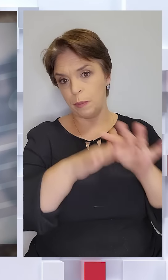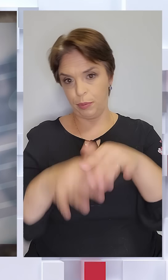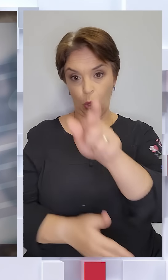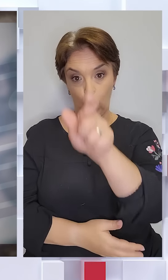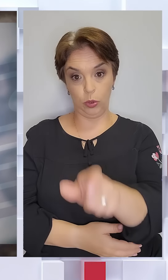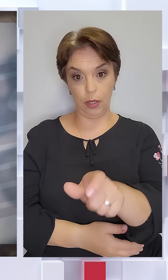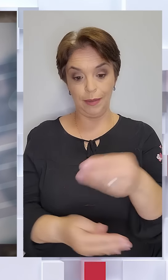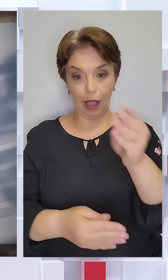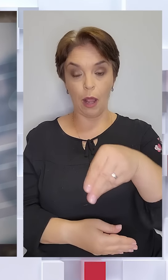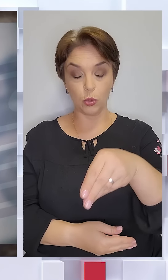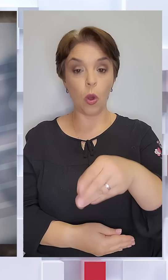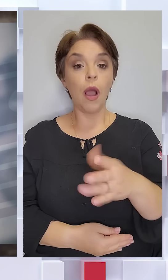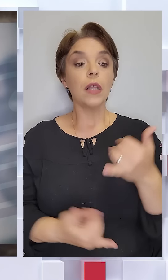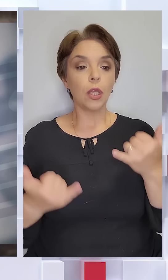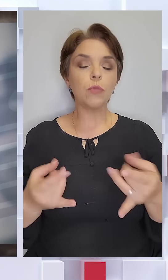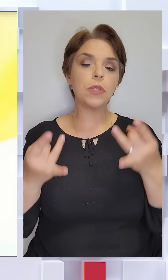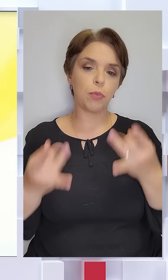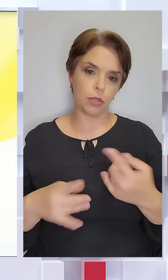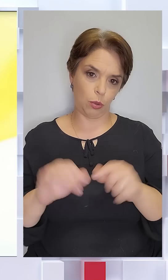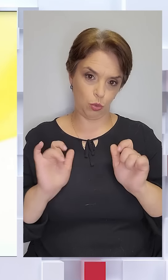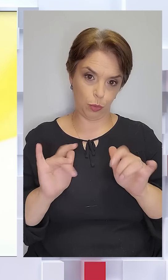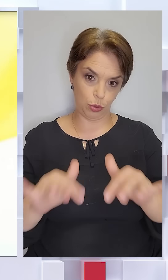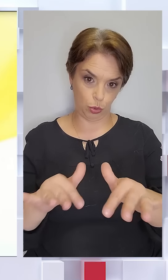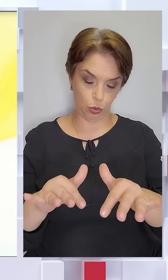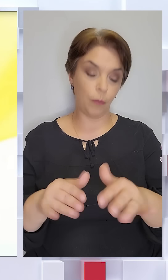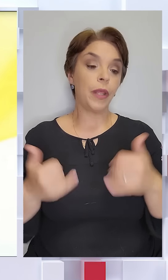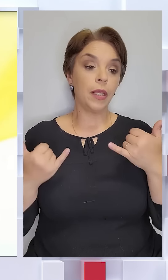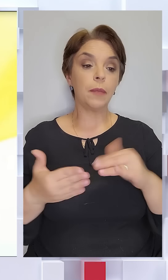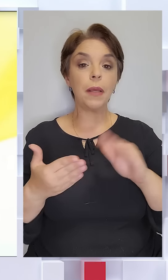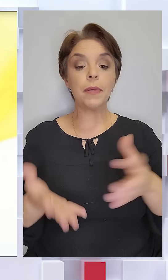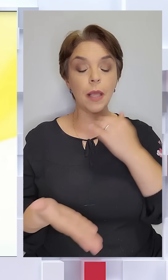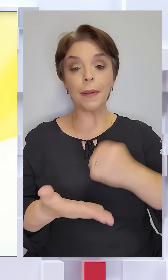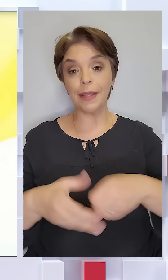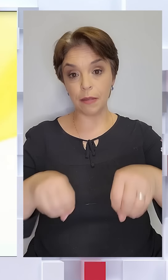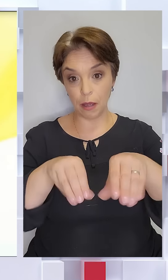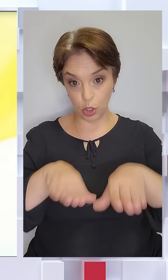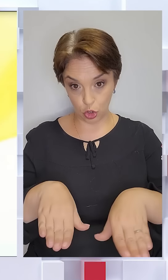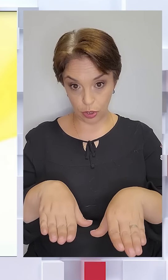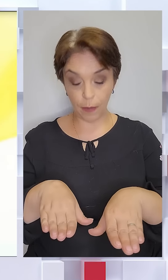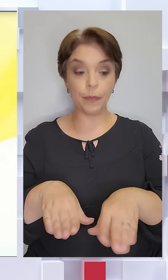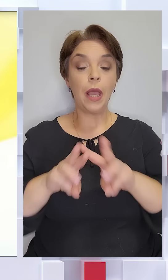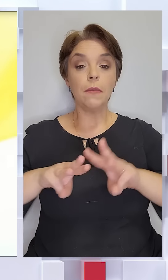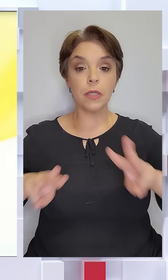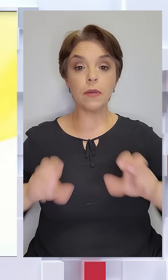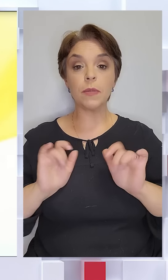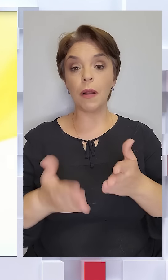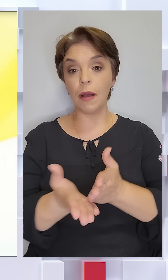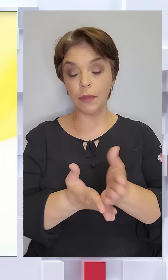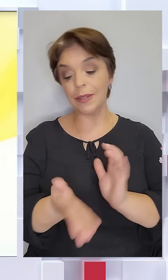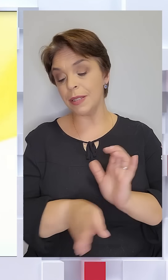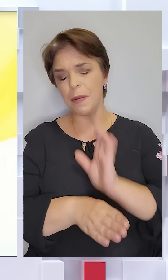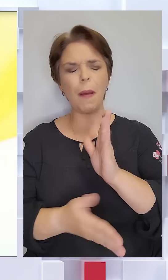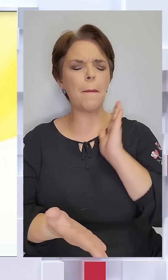направлялися на картки. На сьогодні ми спростили цю процедуру, і тепер після прийняття рішення Міністерство у справах ветеранів